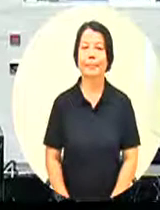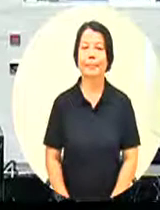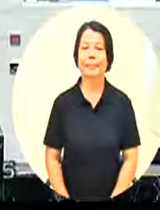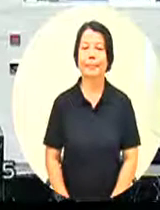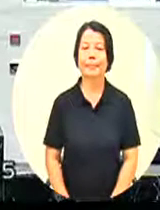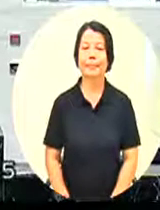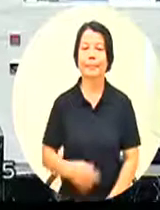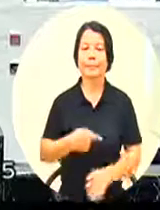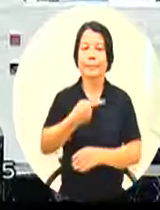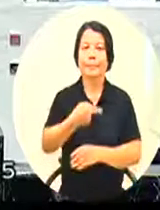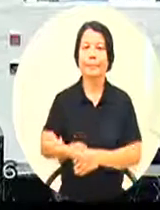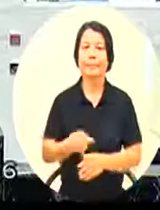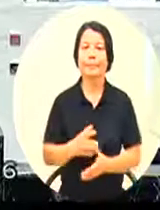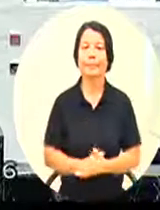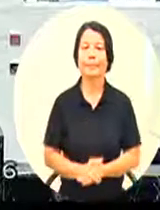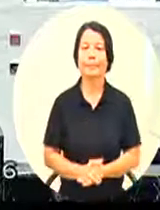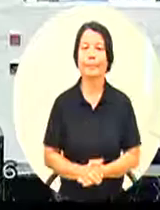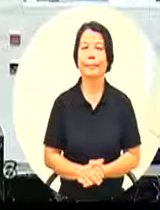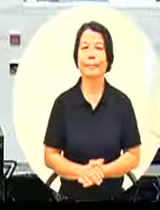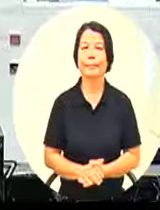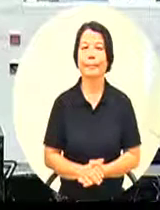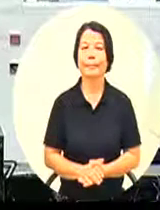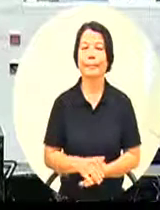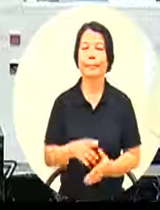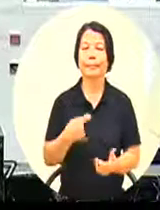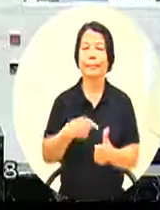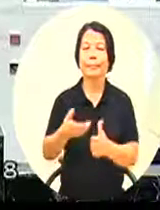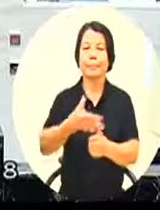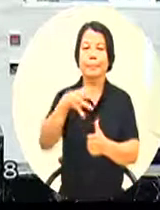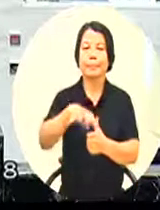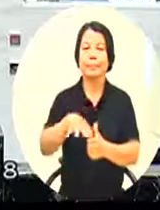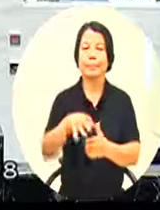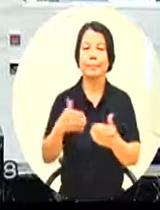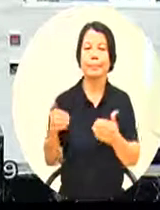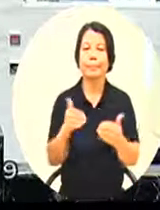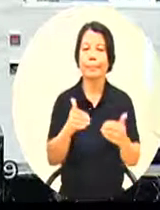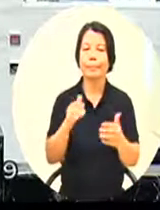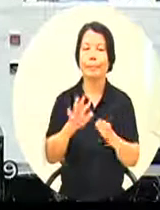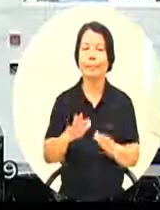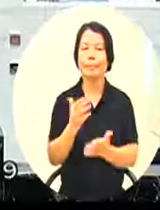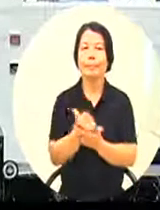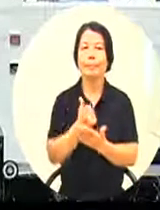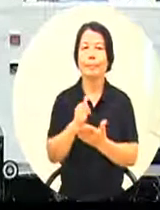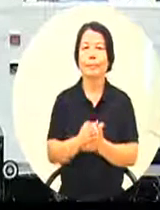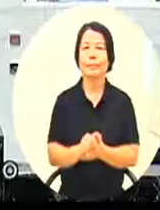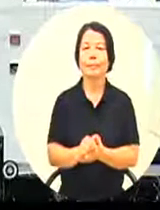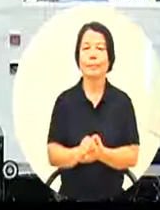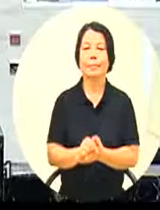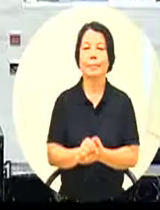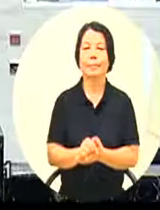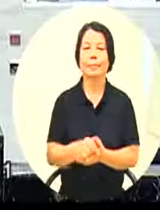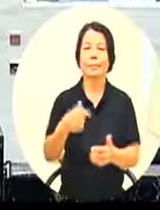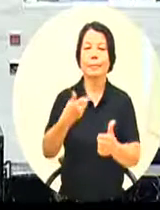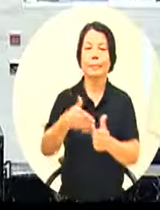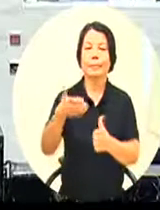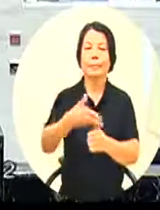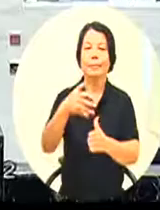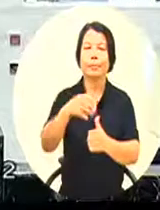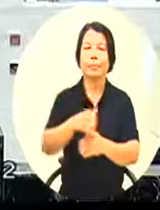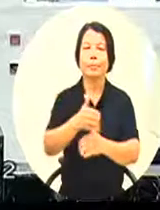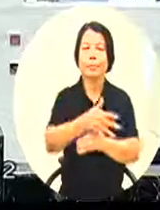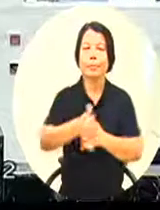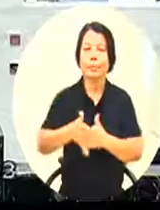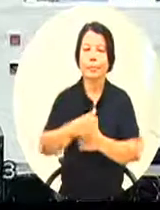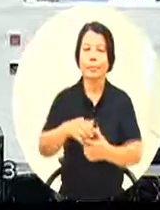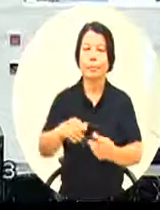接下来我们继续进行我们教育部门的质询。现在我们请我们教育委员会我们的第一召